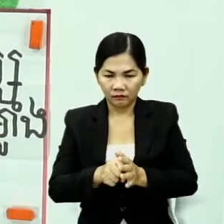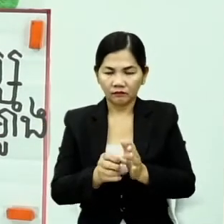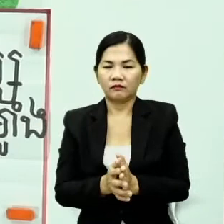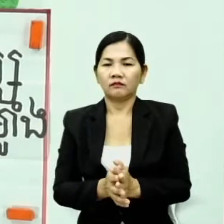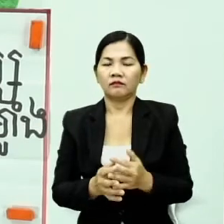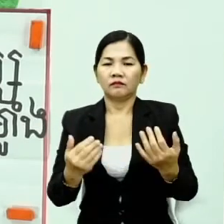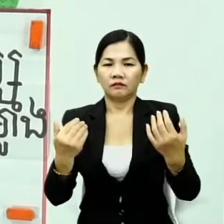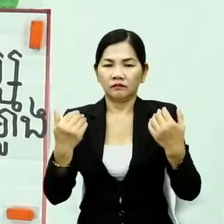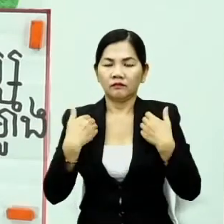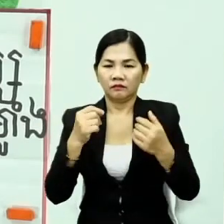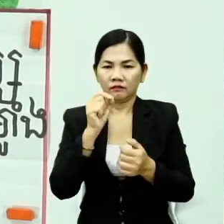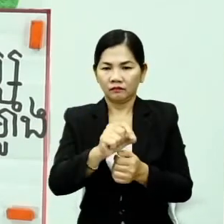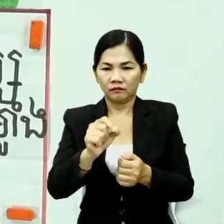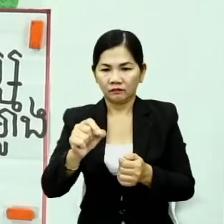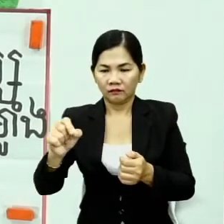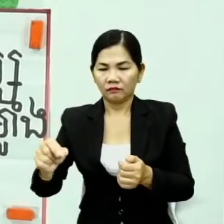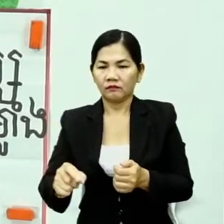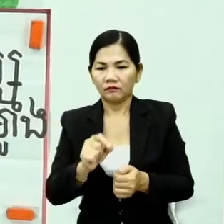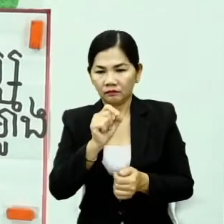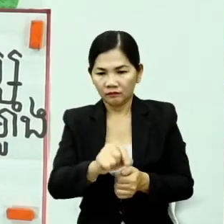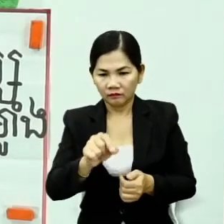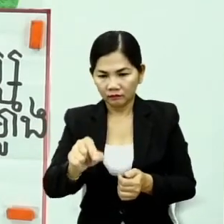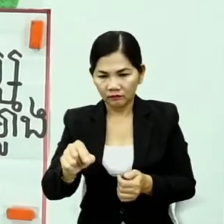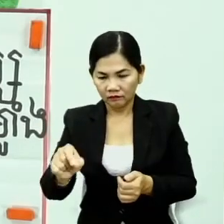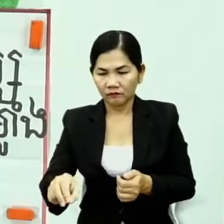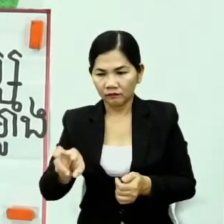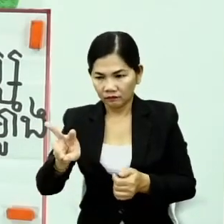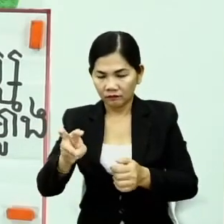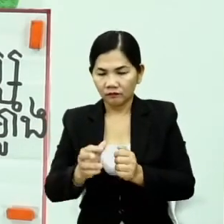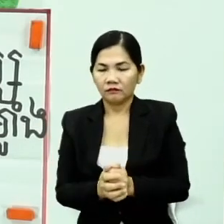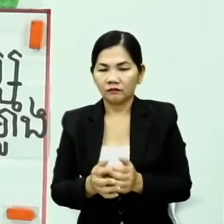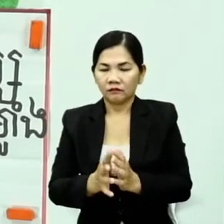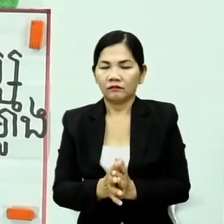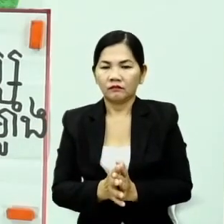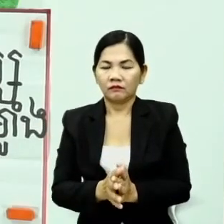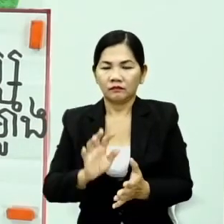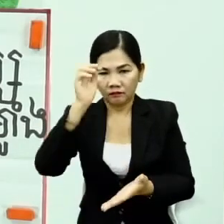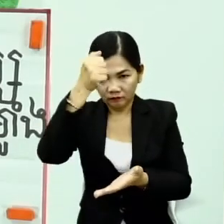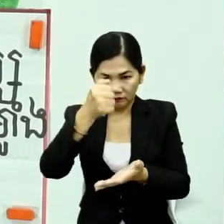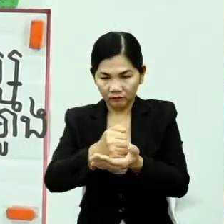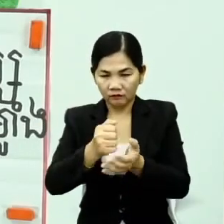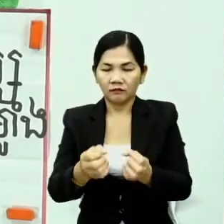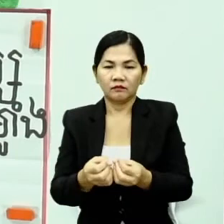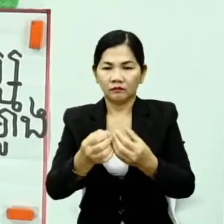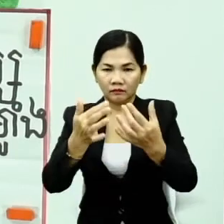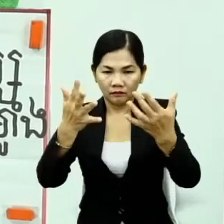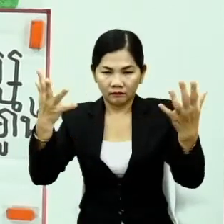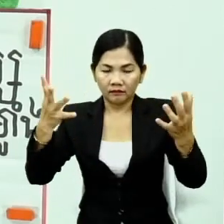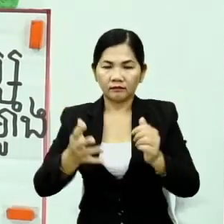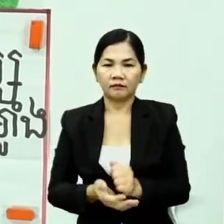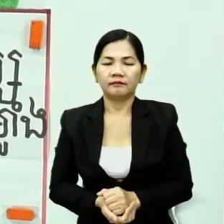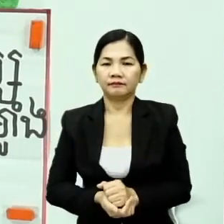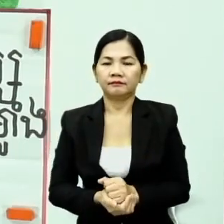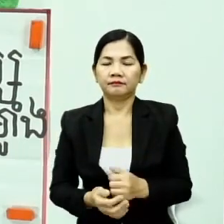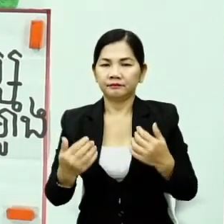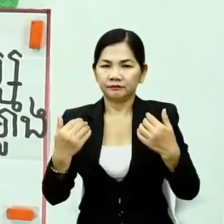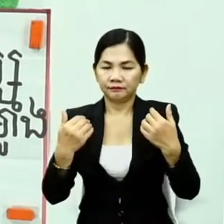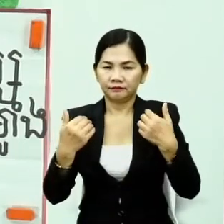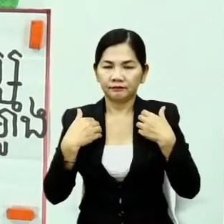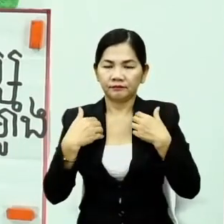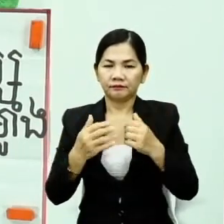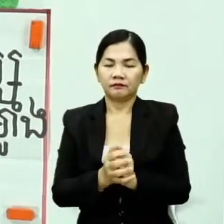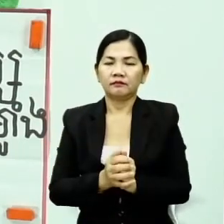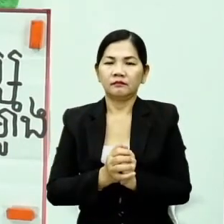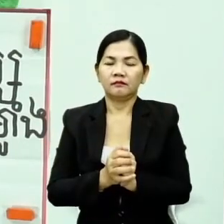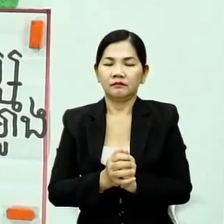cha cho bị bày nít cứ cha cứ miên miên ăn miên phò bây giờ cha chán chưa năng tiền là cốn cha chẳng con